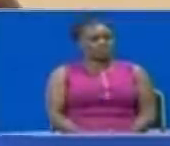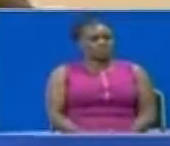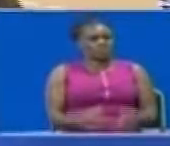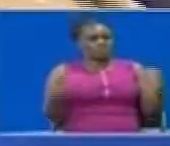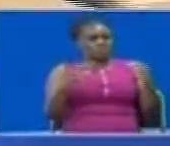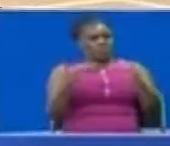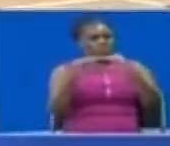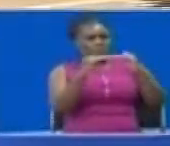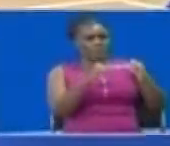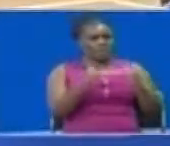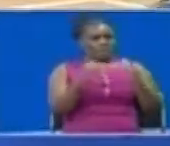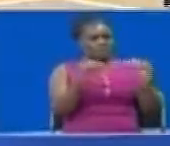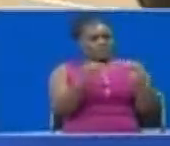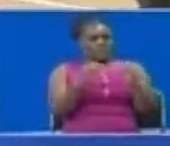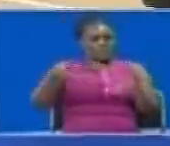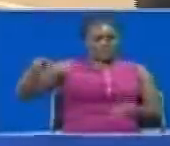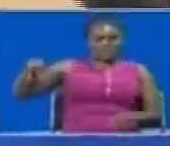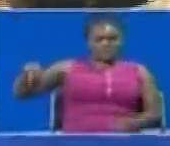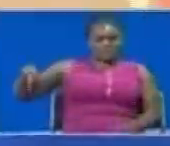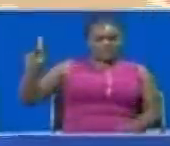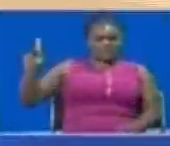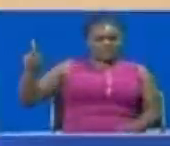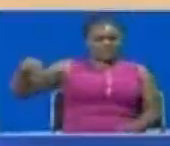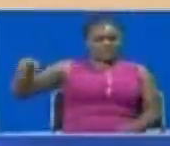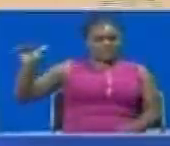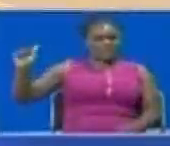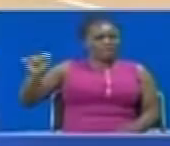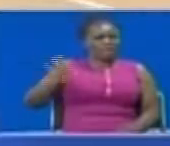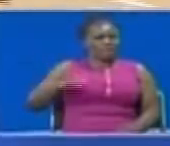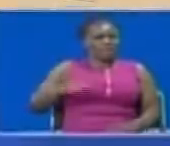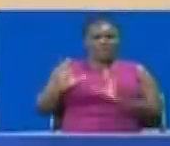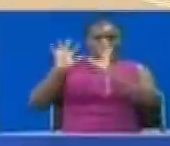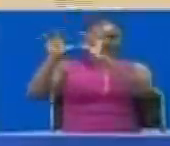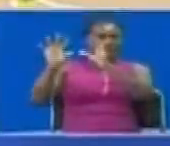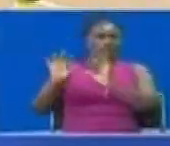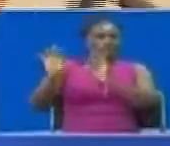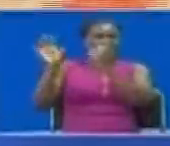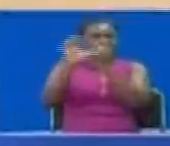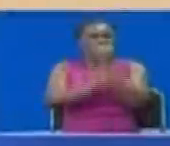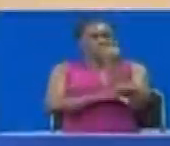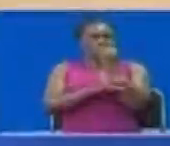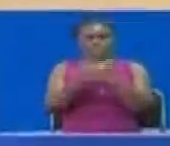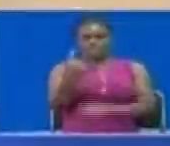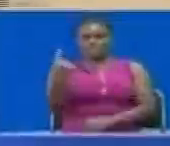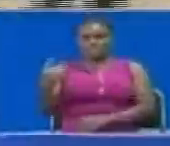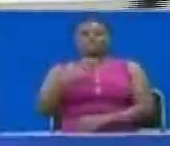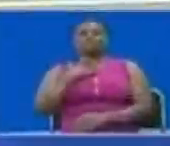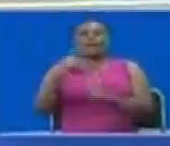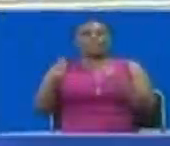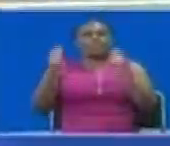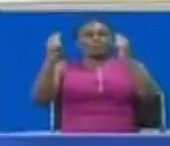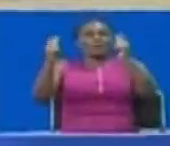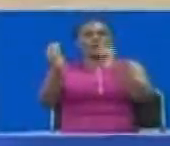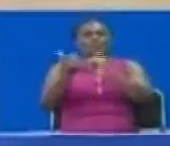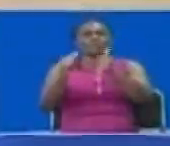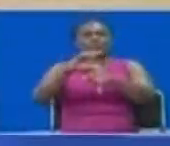Timu ya Equity ilichuana na KPA kwenye fainali ya ligi kuu ya kinadada ya mpira wa vikapu humu nchini, huku kila mmoja akisaka ushindi wa mechi hiyo